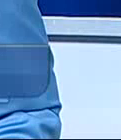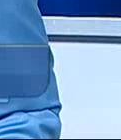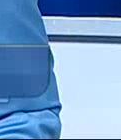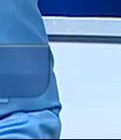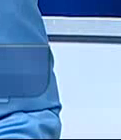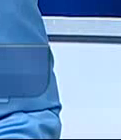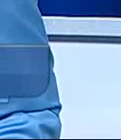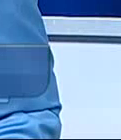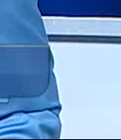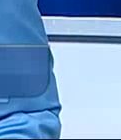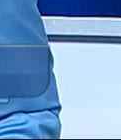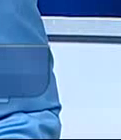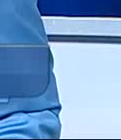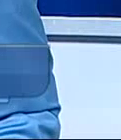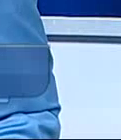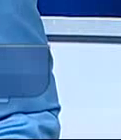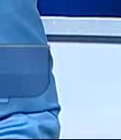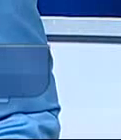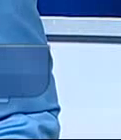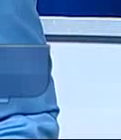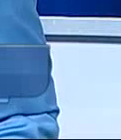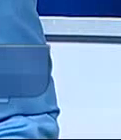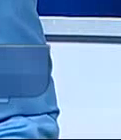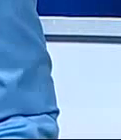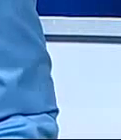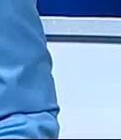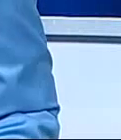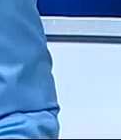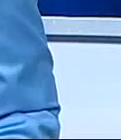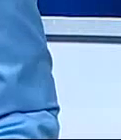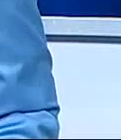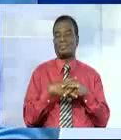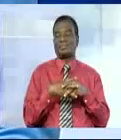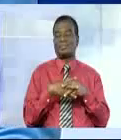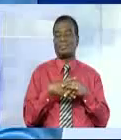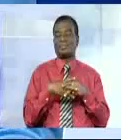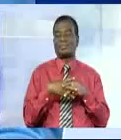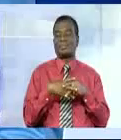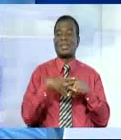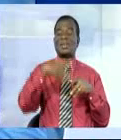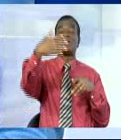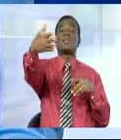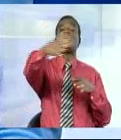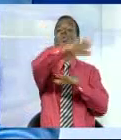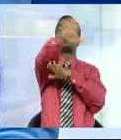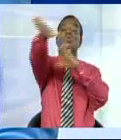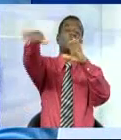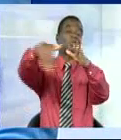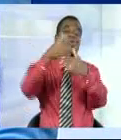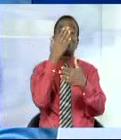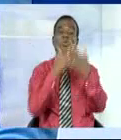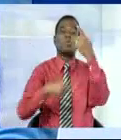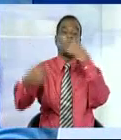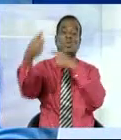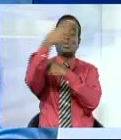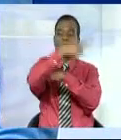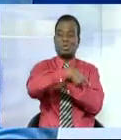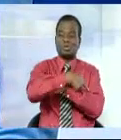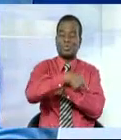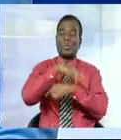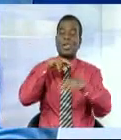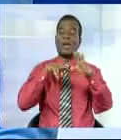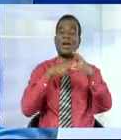Mesdames et messieurs, bienvenue et merci de regarder RTI 1. En visite de travail en Côte d'Ivoire, le directeur général de